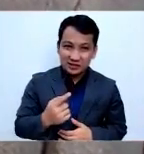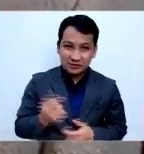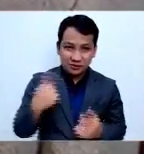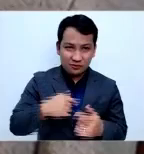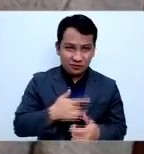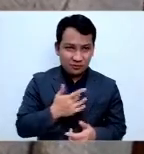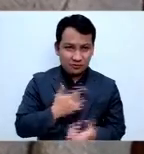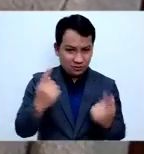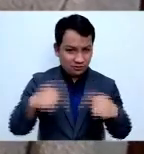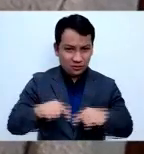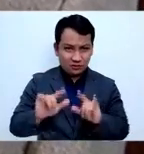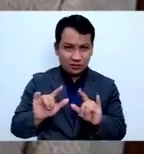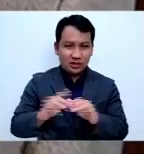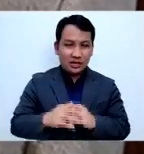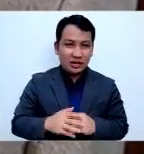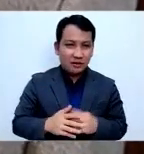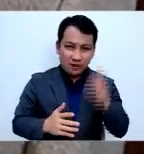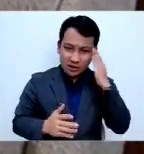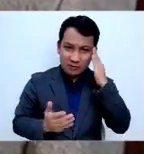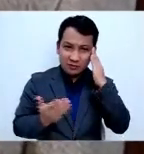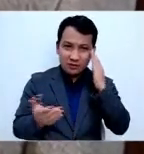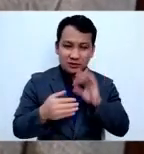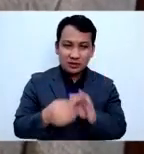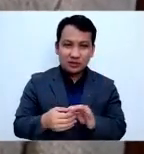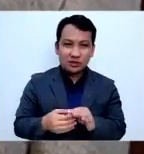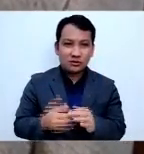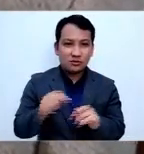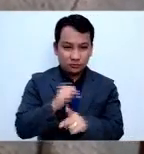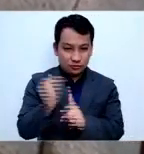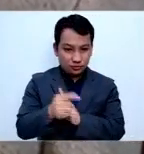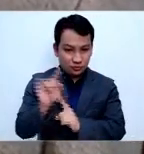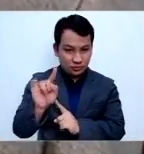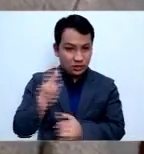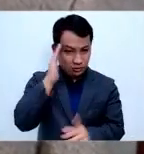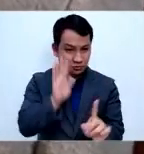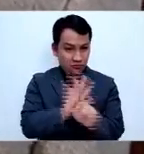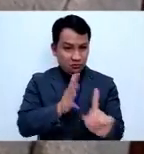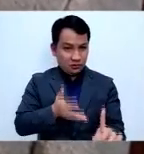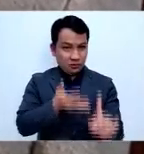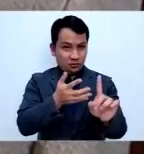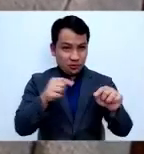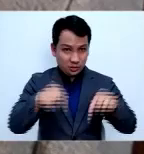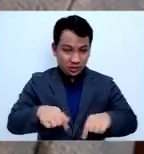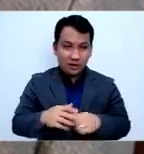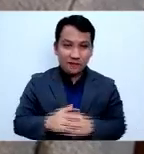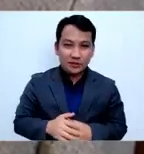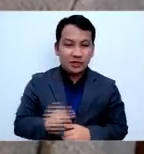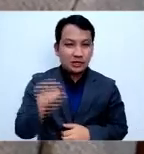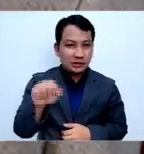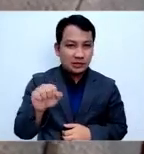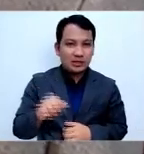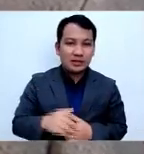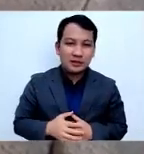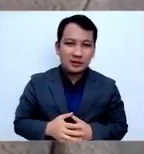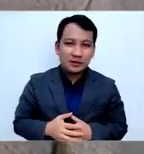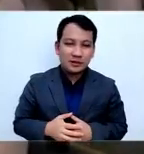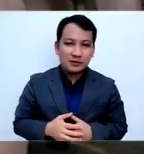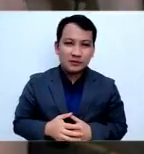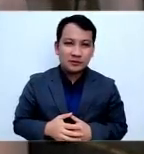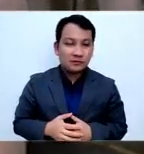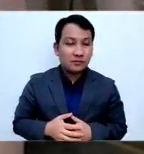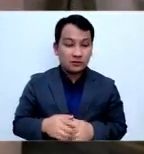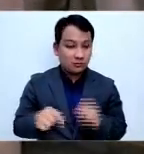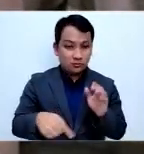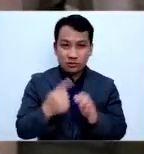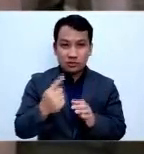How? And in the news, you know, Filipinos, we are social media savvy. You guys are. Yes, okay. Not one but two